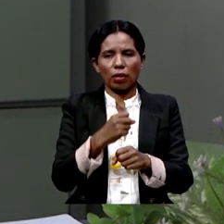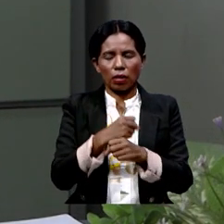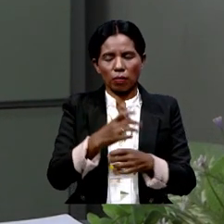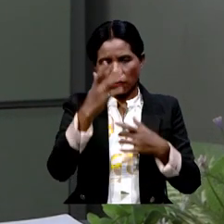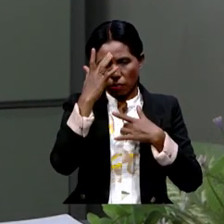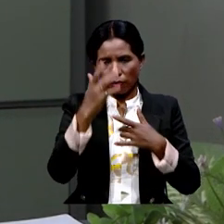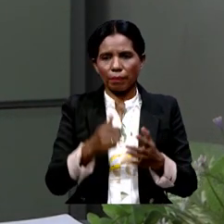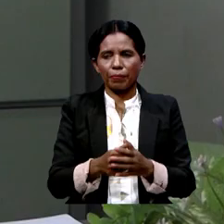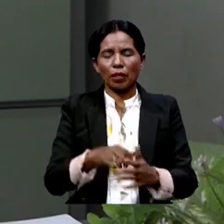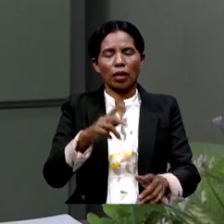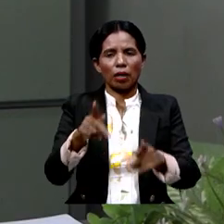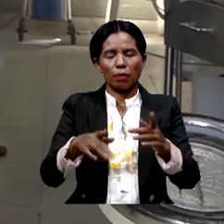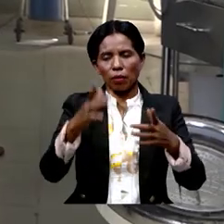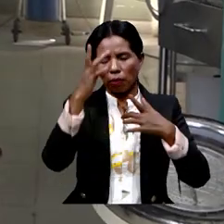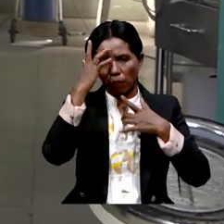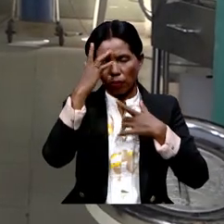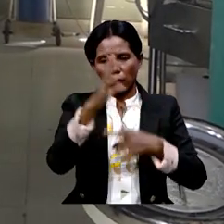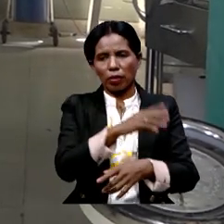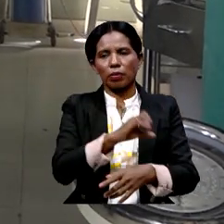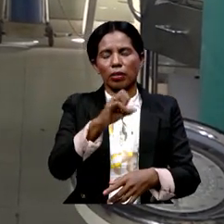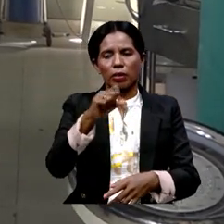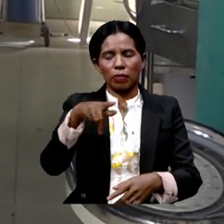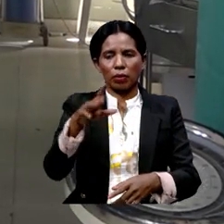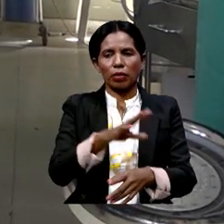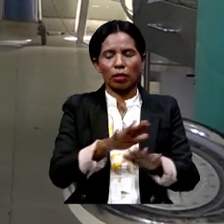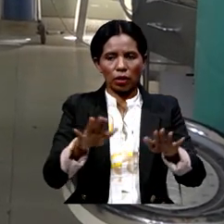Emilia Souza, emane be sofre moras ispane, barak liu